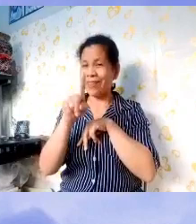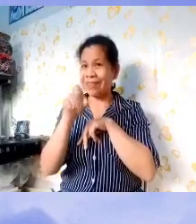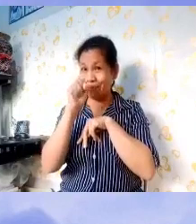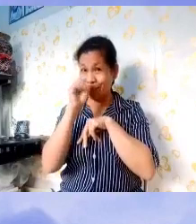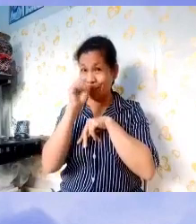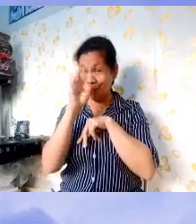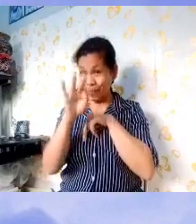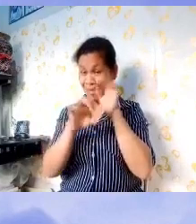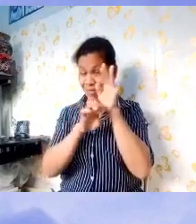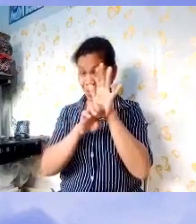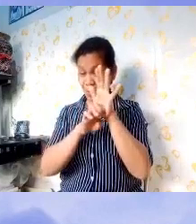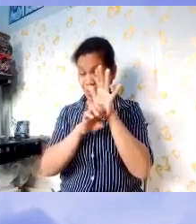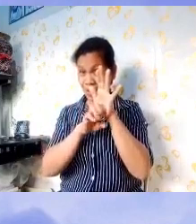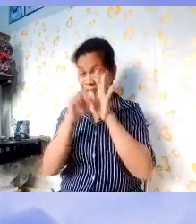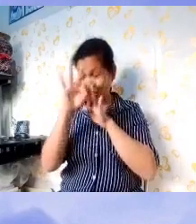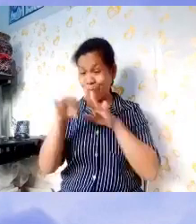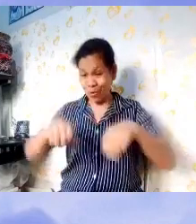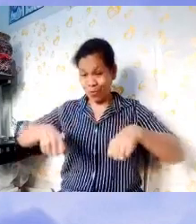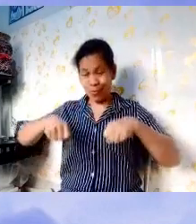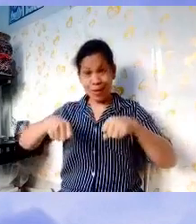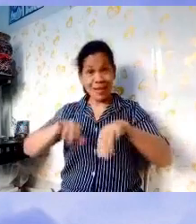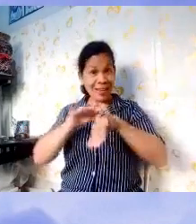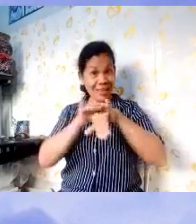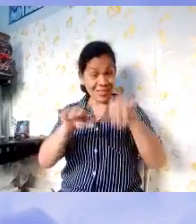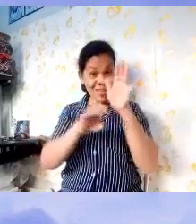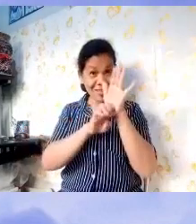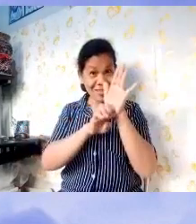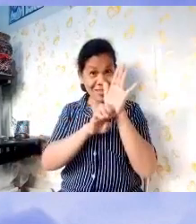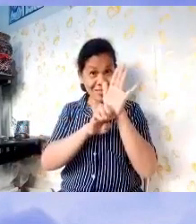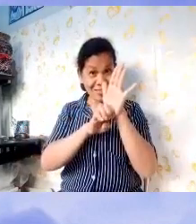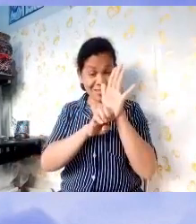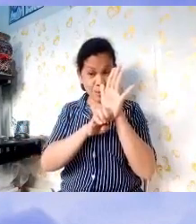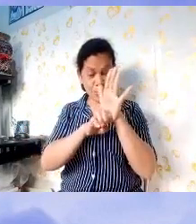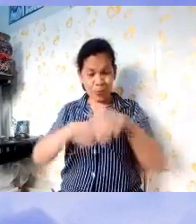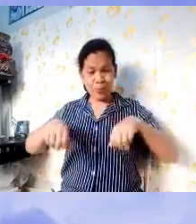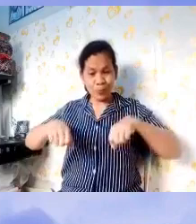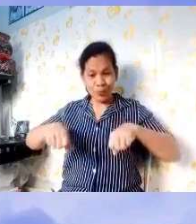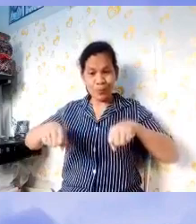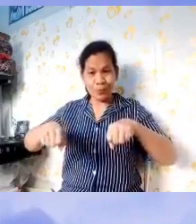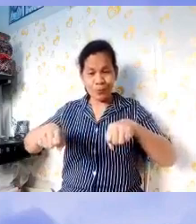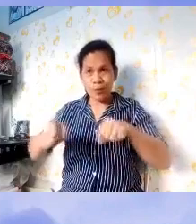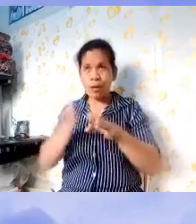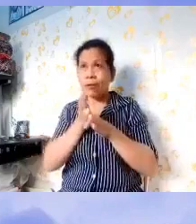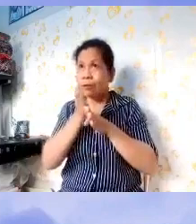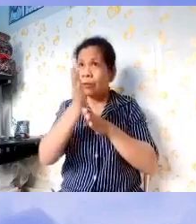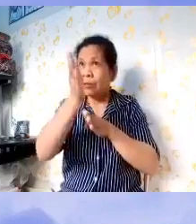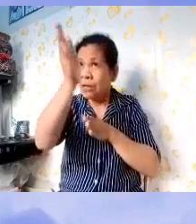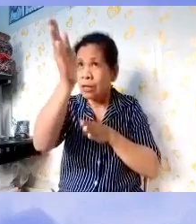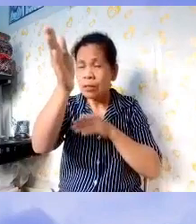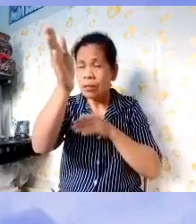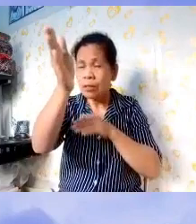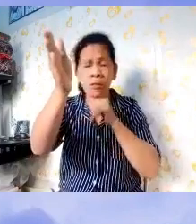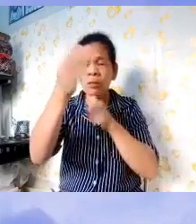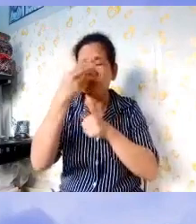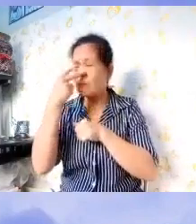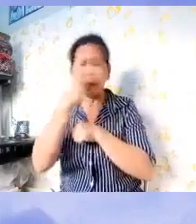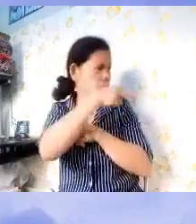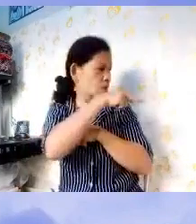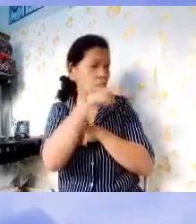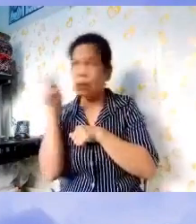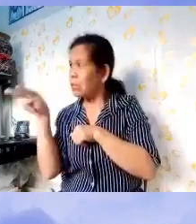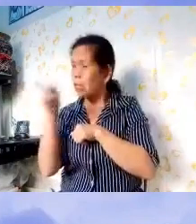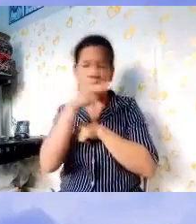pag humawa ka na ng araro, doon ang tingin mo, no? Hindi na lingon-lingon, no? So, yun